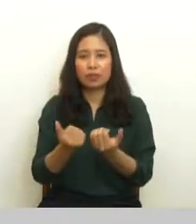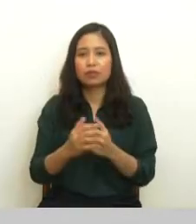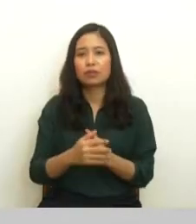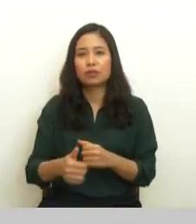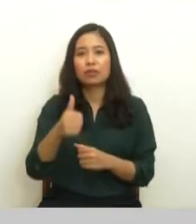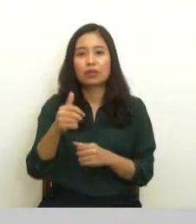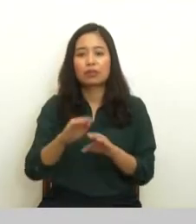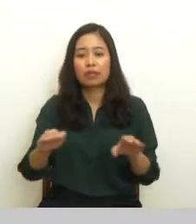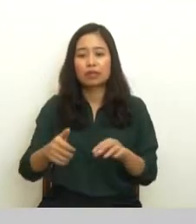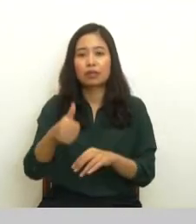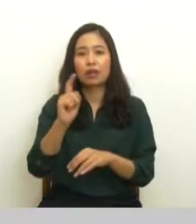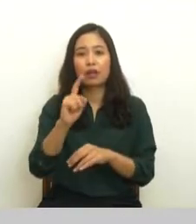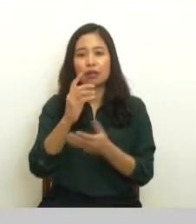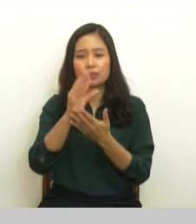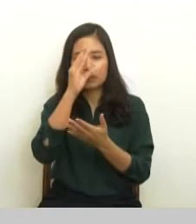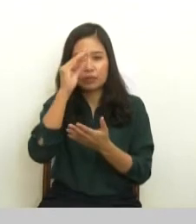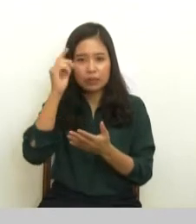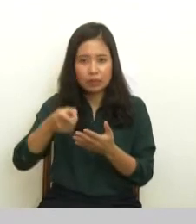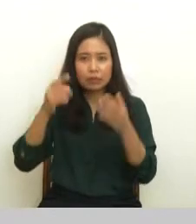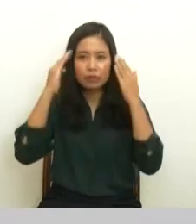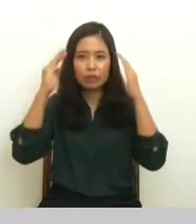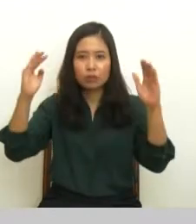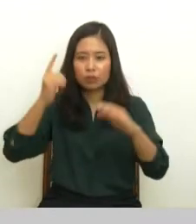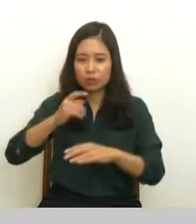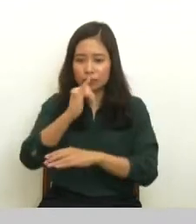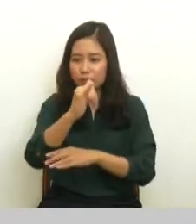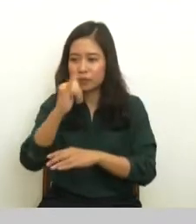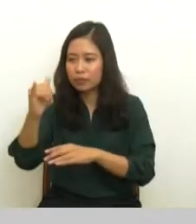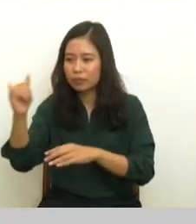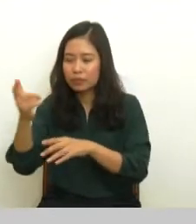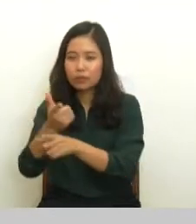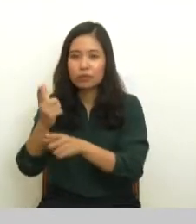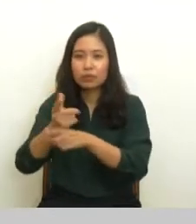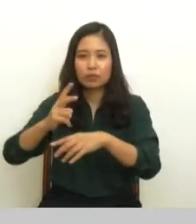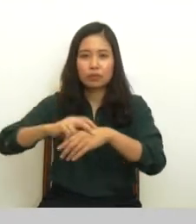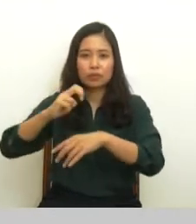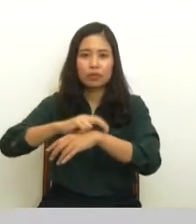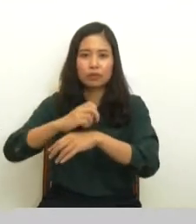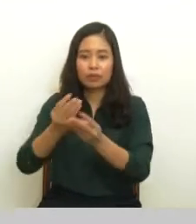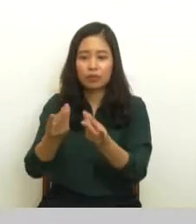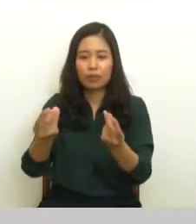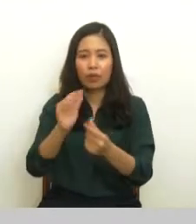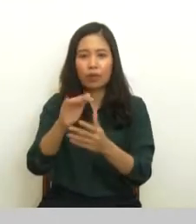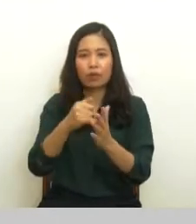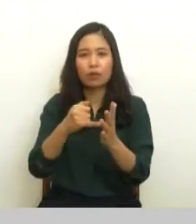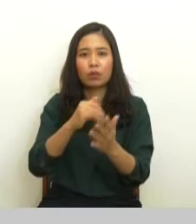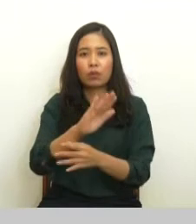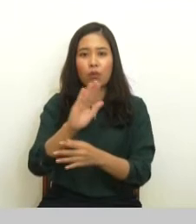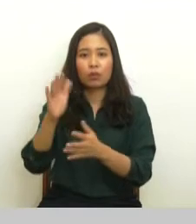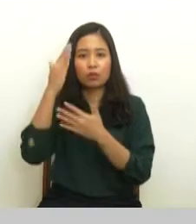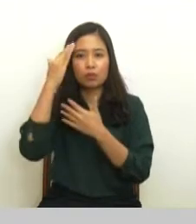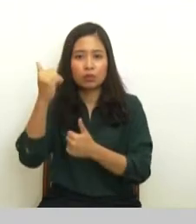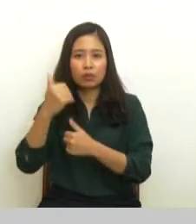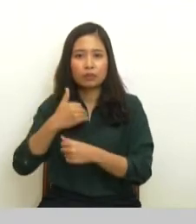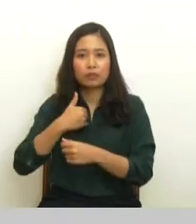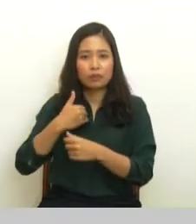ได้เรีนรู้ผ่านประสบการณ์จริงจากความในชุมชนบริบตรท้องถินของตน ด้วยความสนใจอีกทั้ง